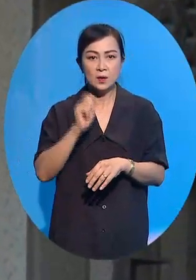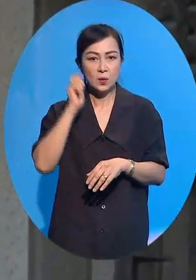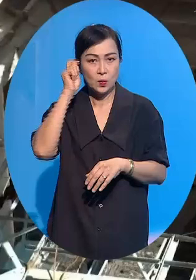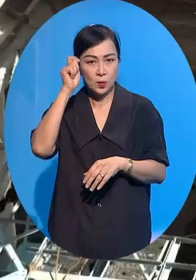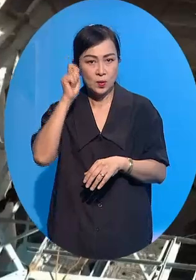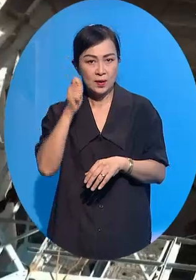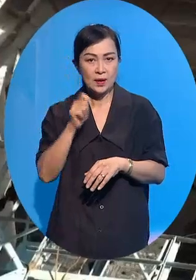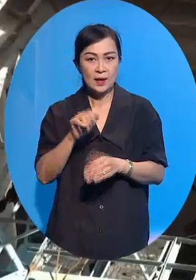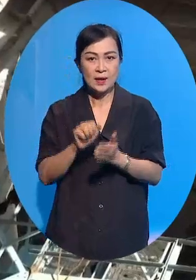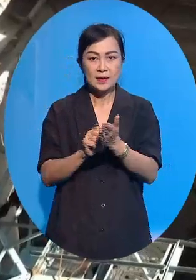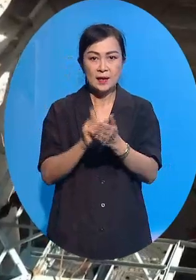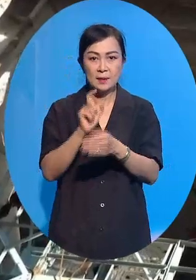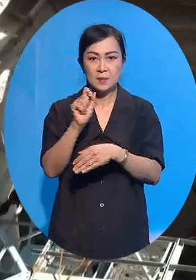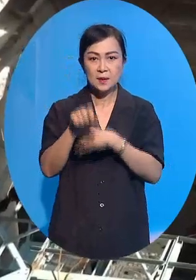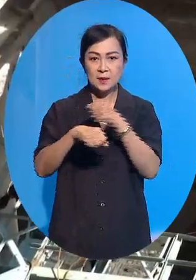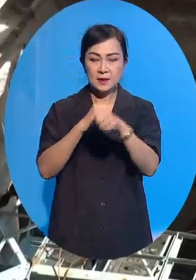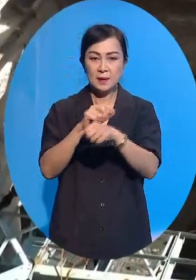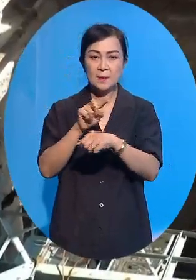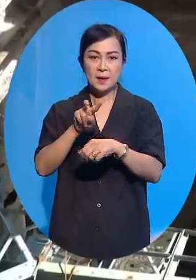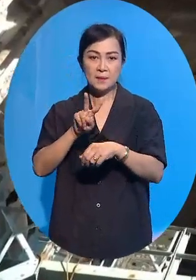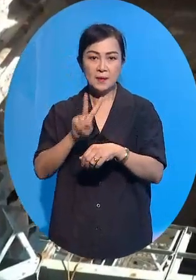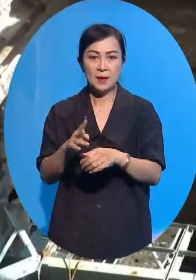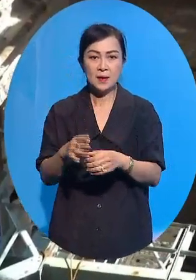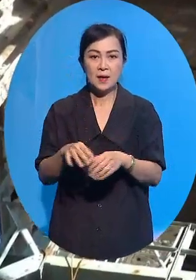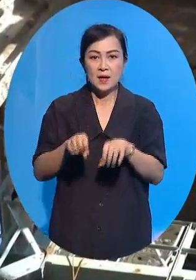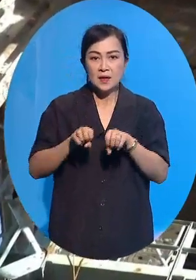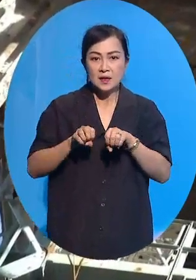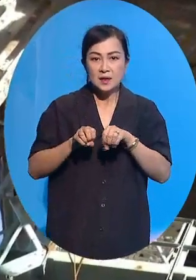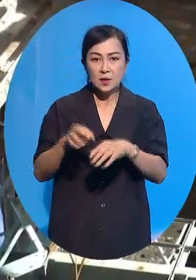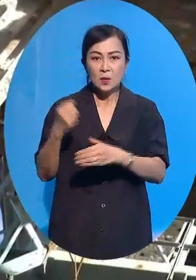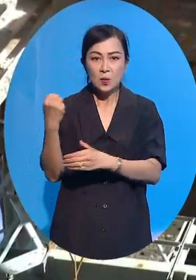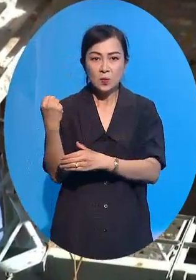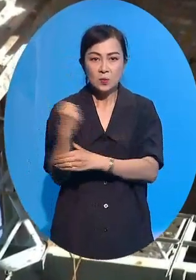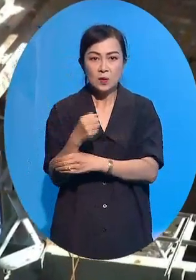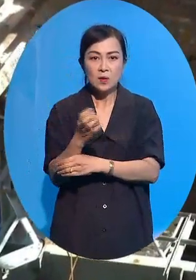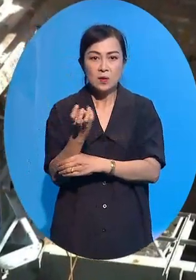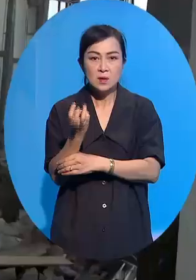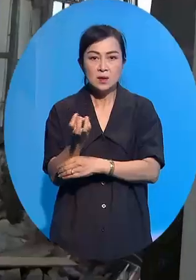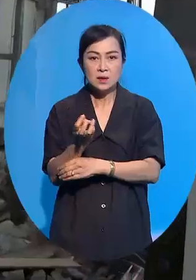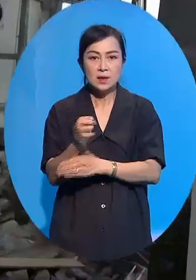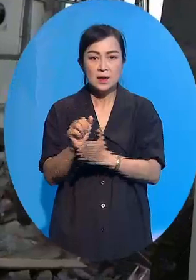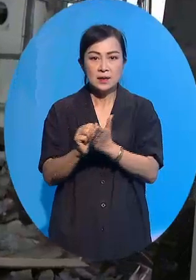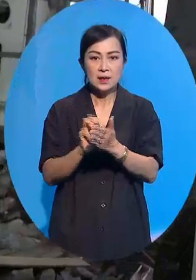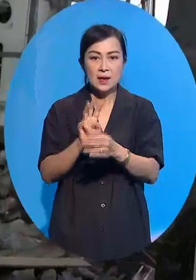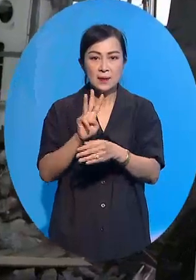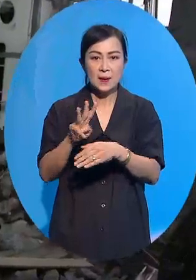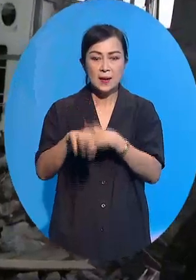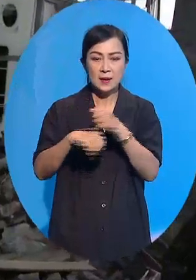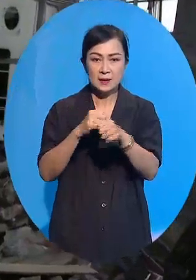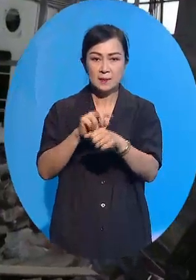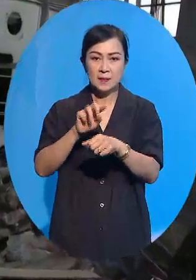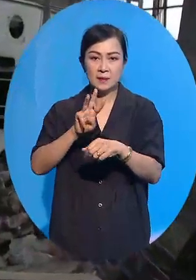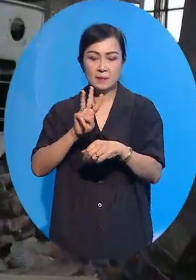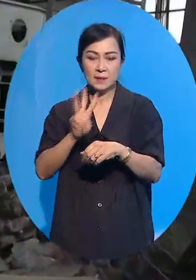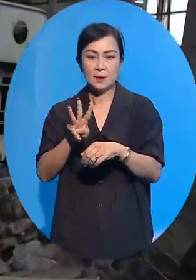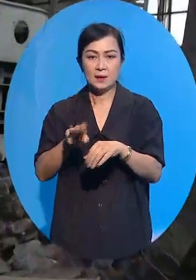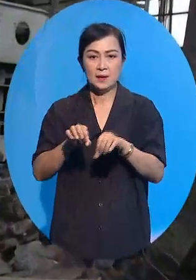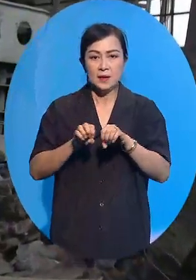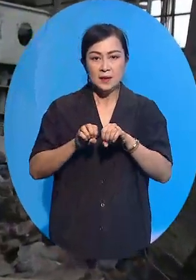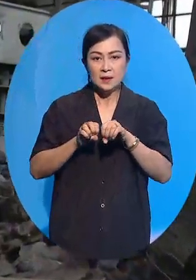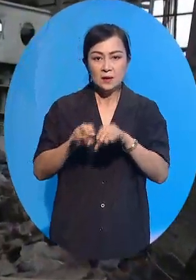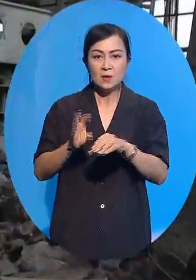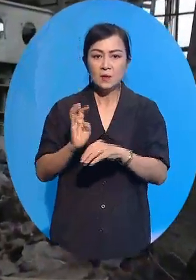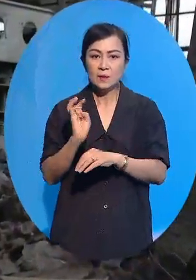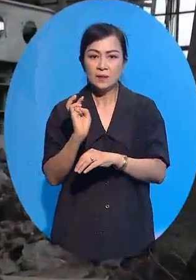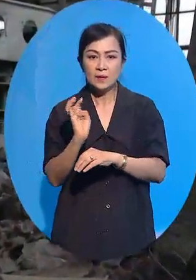Ukraine kể từ tháng 10 năm 2022. Nhưng các cuộc tấn công quy mô lớn trở nên hiếm hoi từ đầu tháng 3 năm 2023. Các cuộc tấn